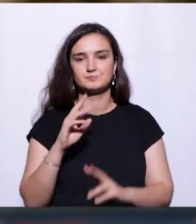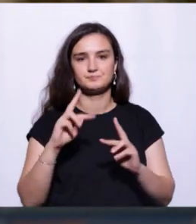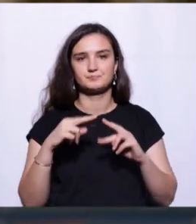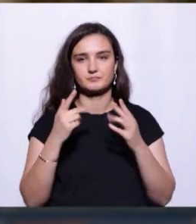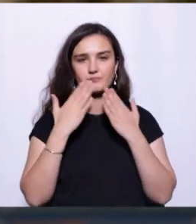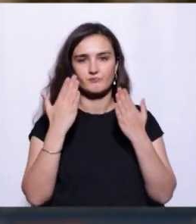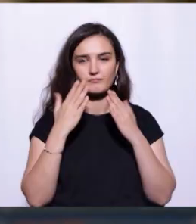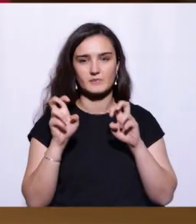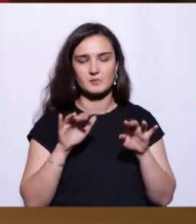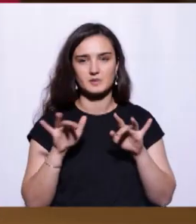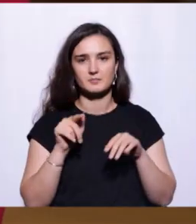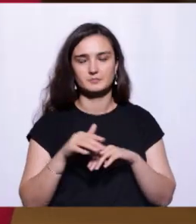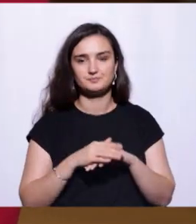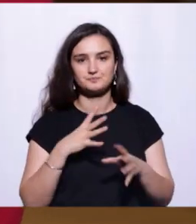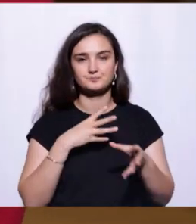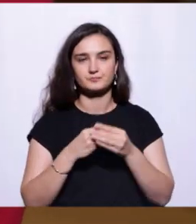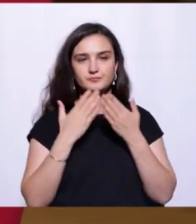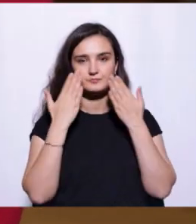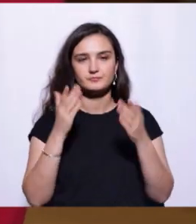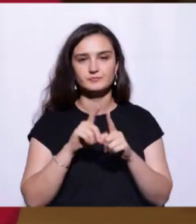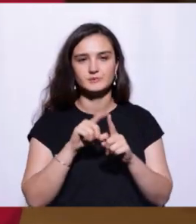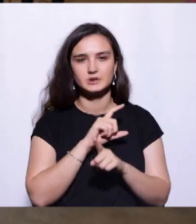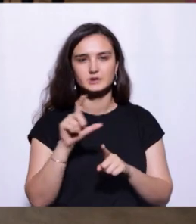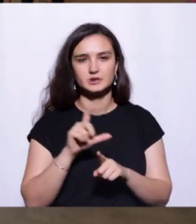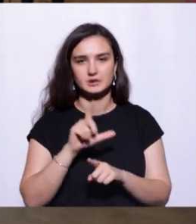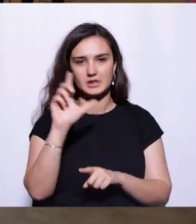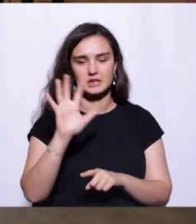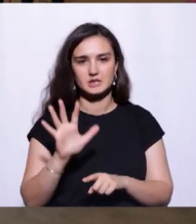reading activity. ახლა კი ერთად წავიკითხოთ ტექსტი.